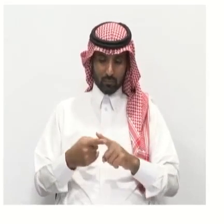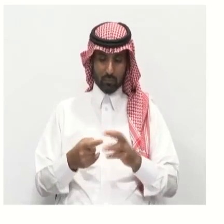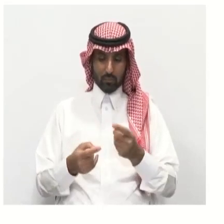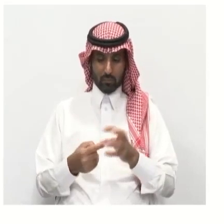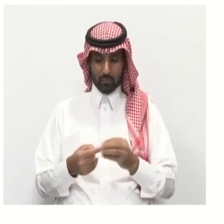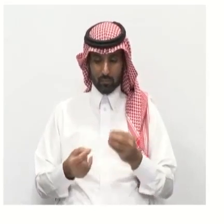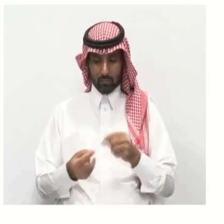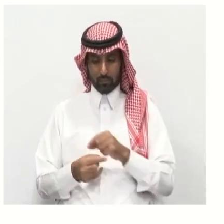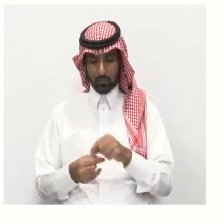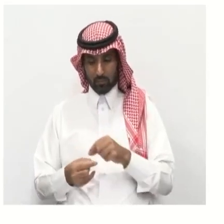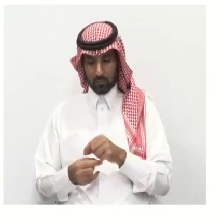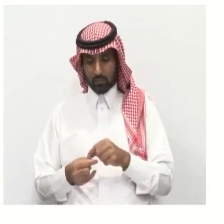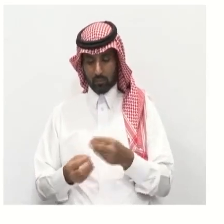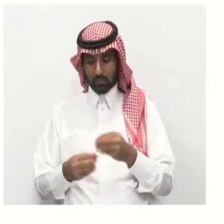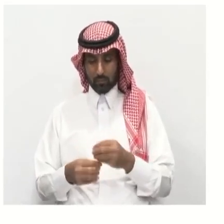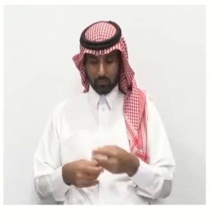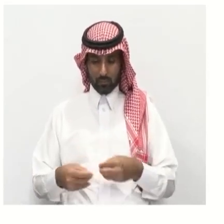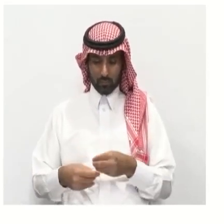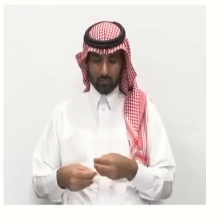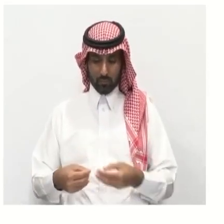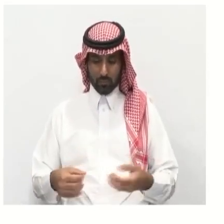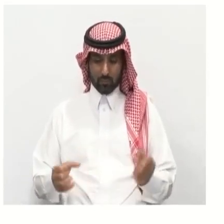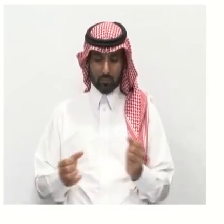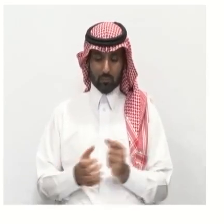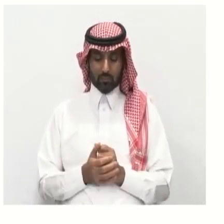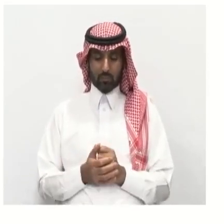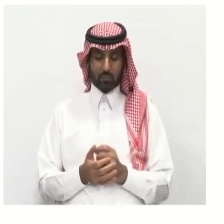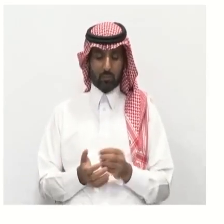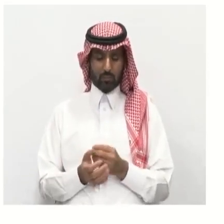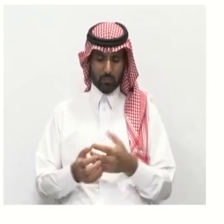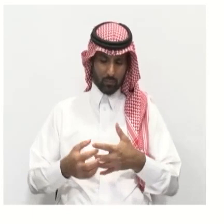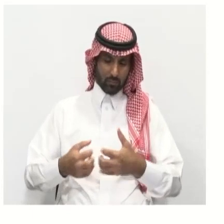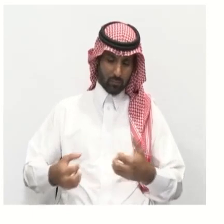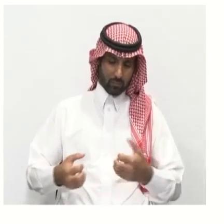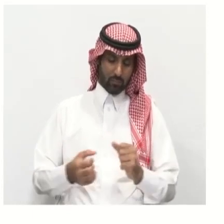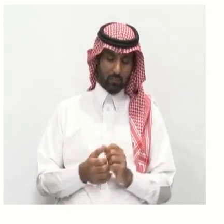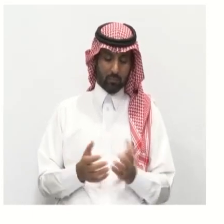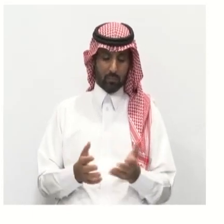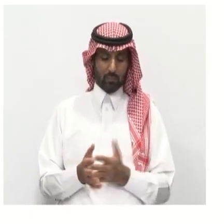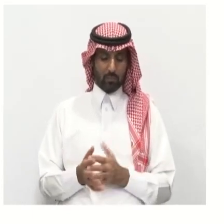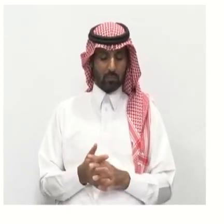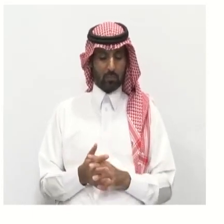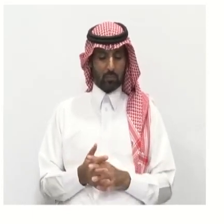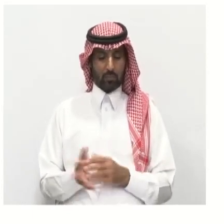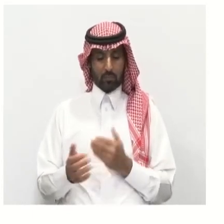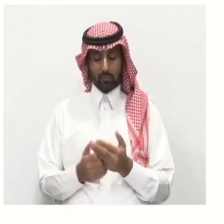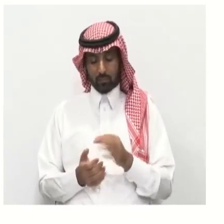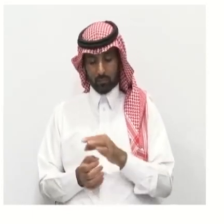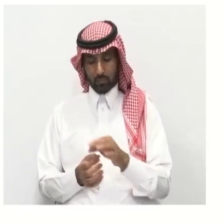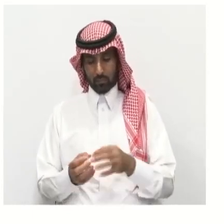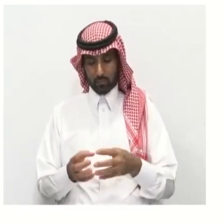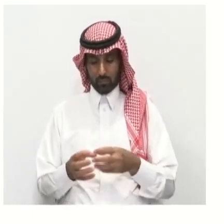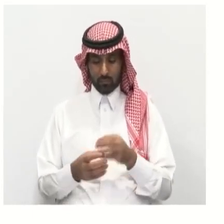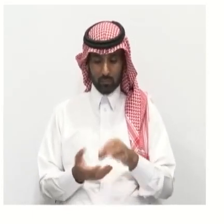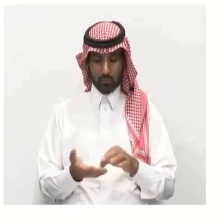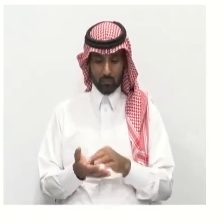في الماء بينما يذوب الكثير من المركبات الايونيه في الماء تنفصل ايوناتها وكذلك انه بعض المركبات